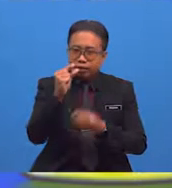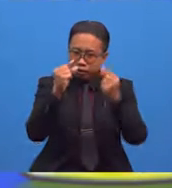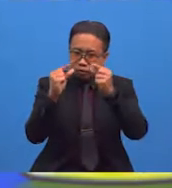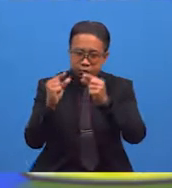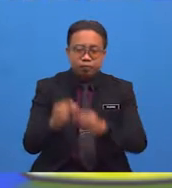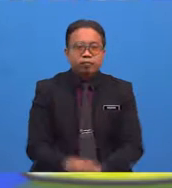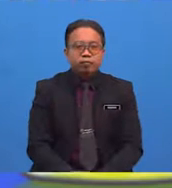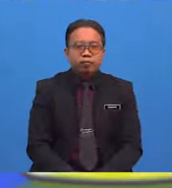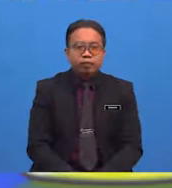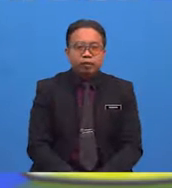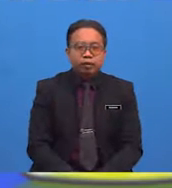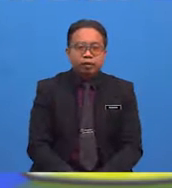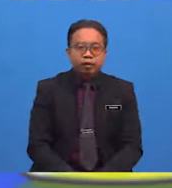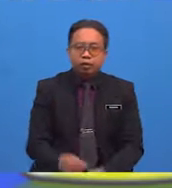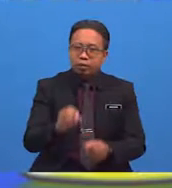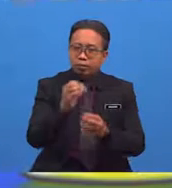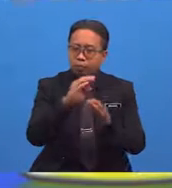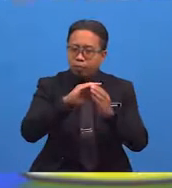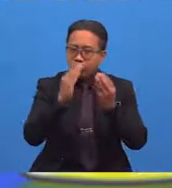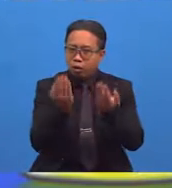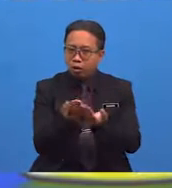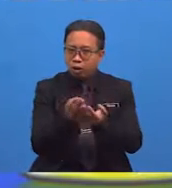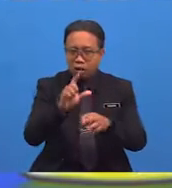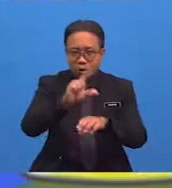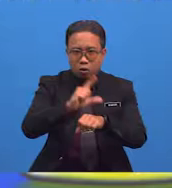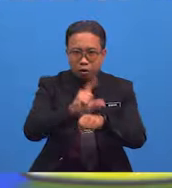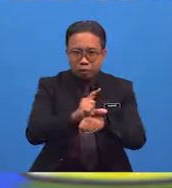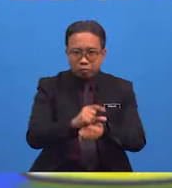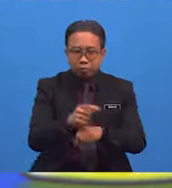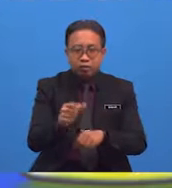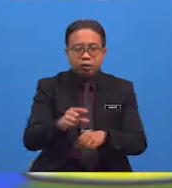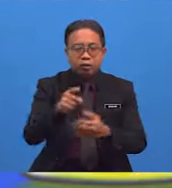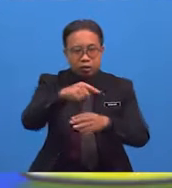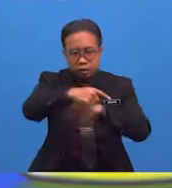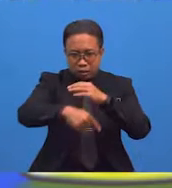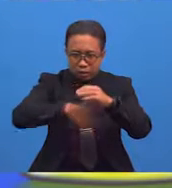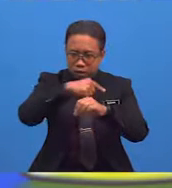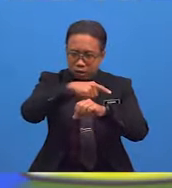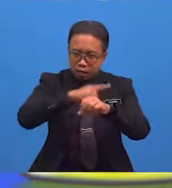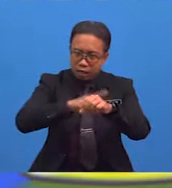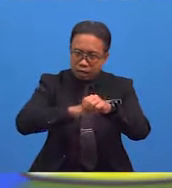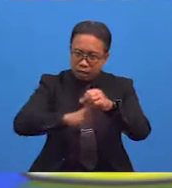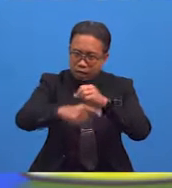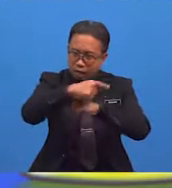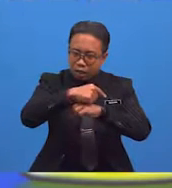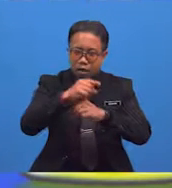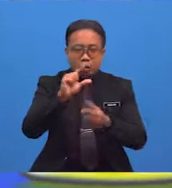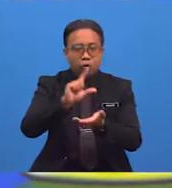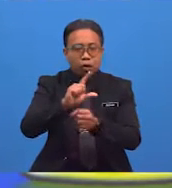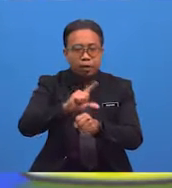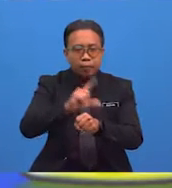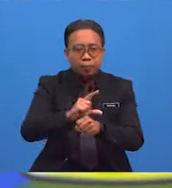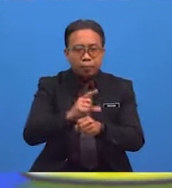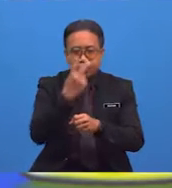Ini adalah bebola logam dan ini pula gelang logam. Perhatikan apa yang